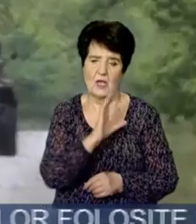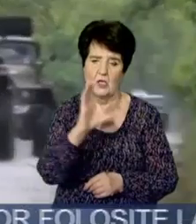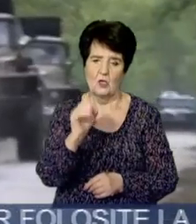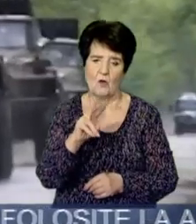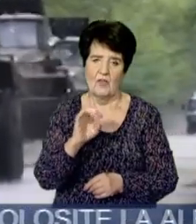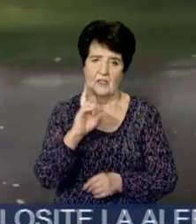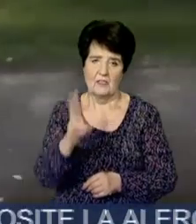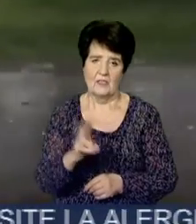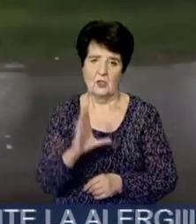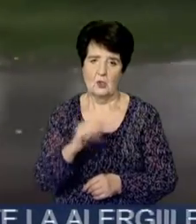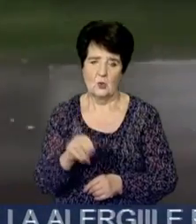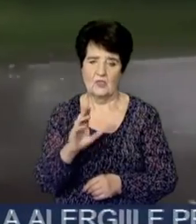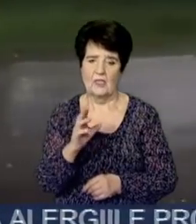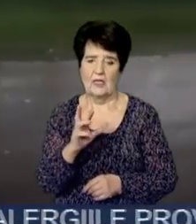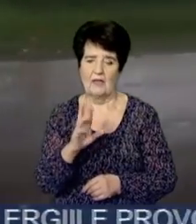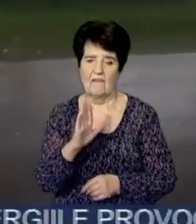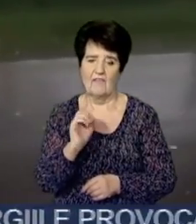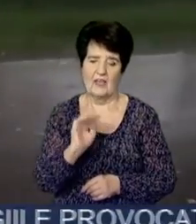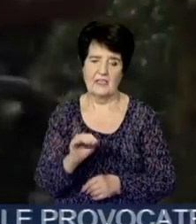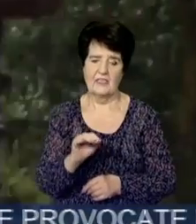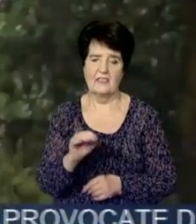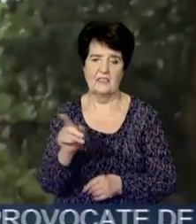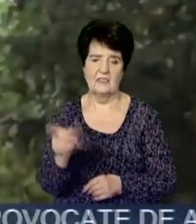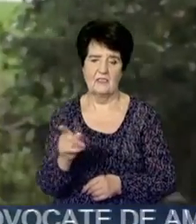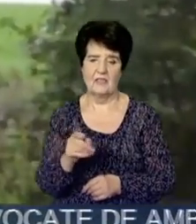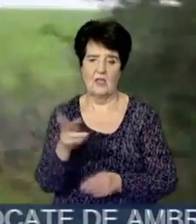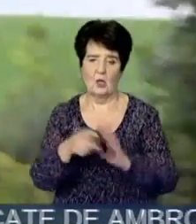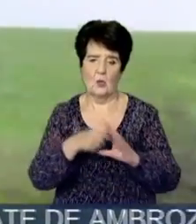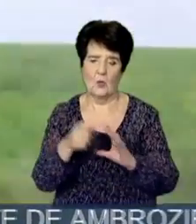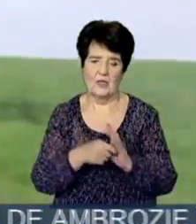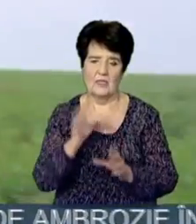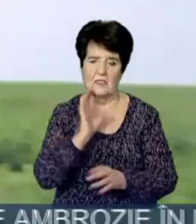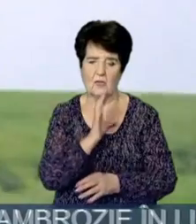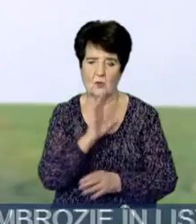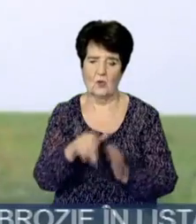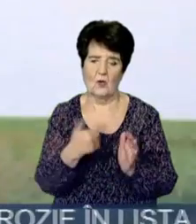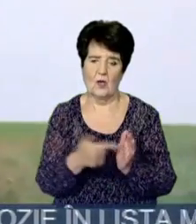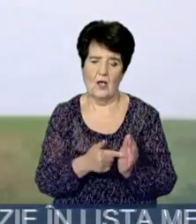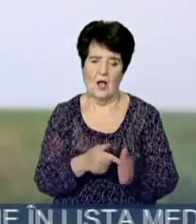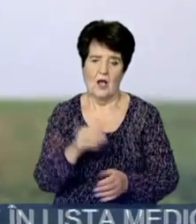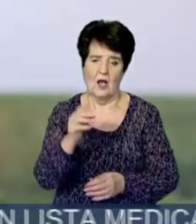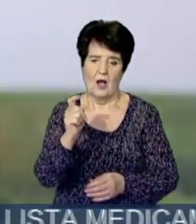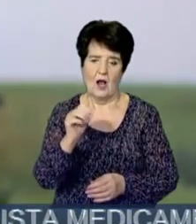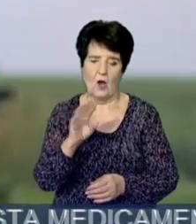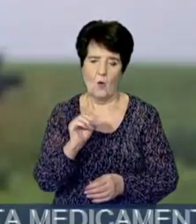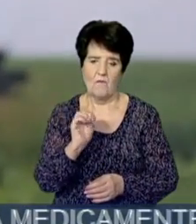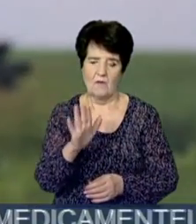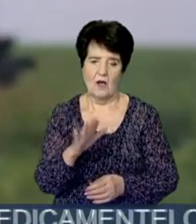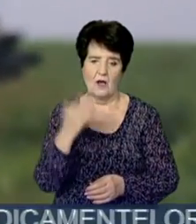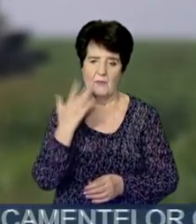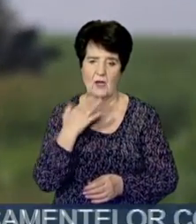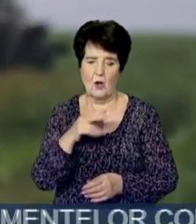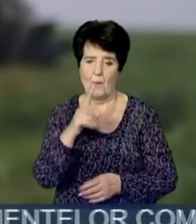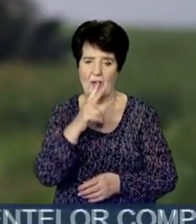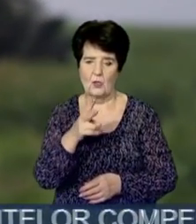atacuri limitate la sud-est de Bahmut, la vest și sud-vest de orașul Donetsk și la nord de orașul Harkov, potrivit Institutului American pentru